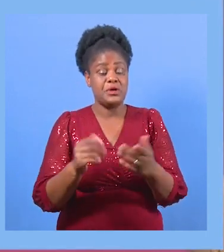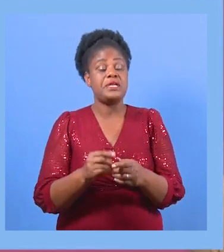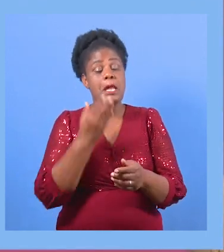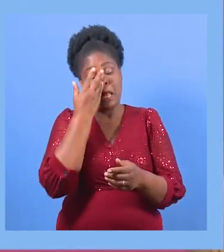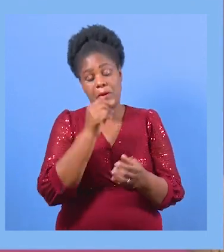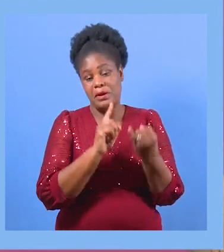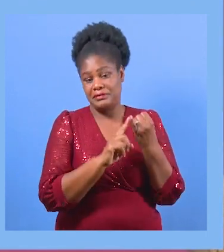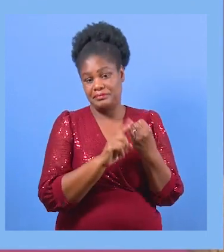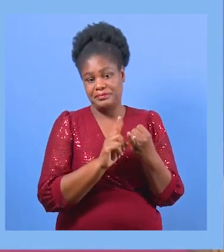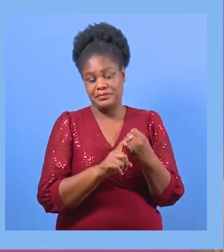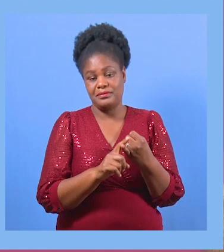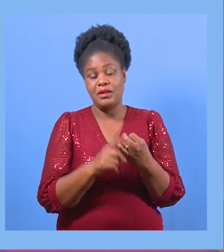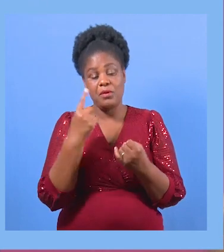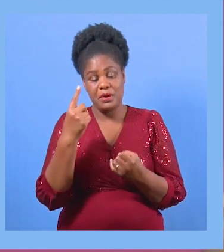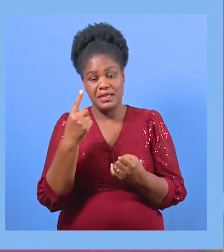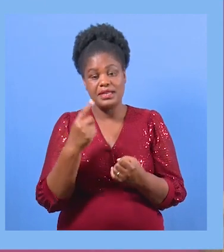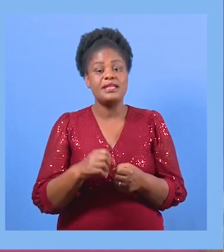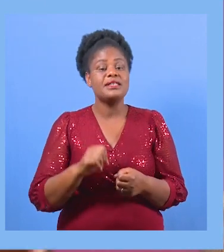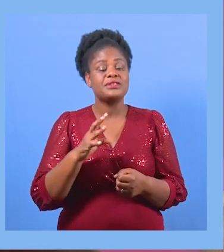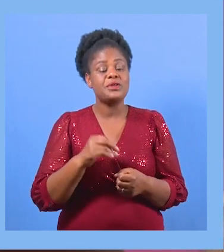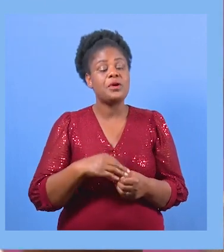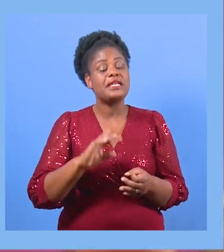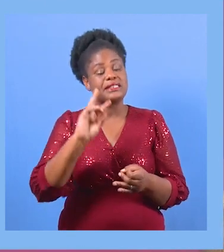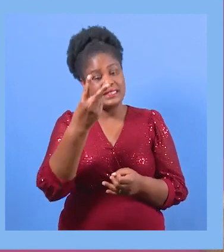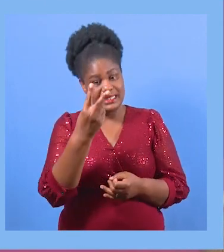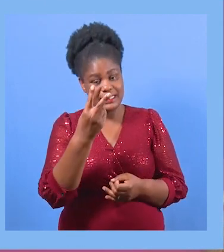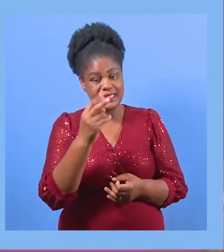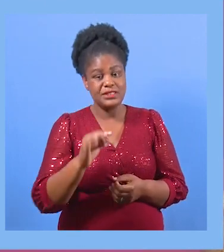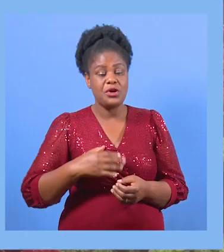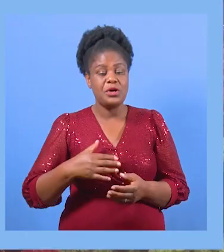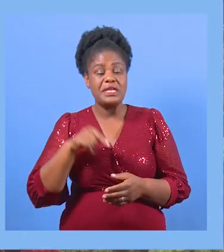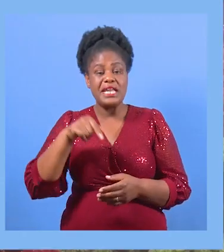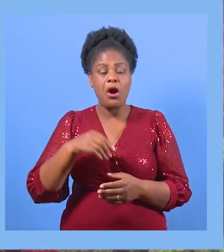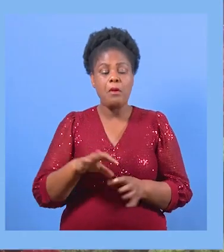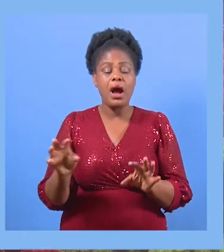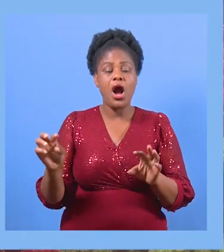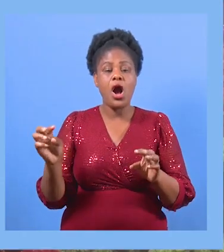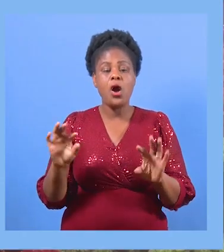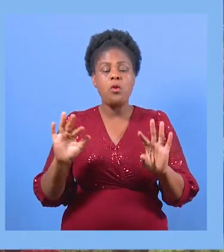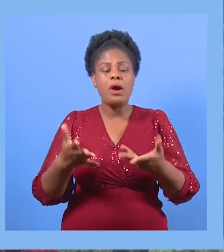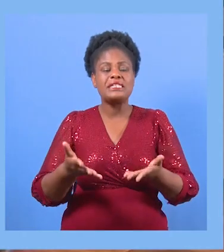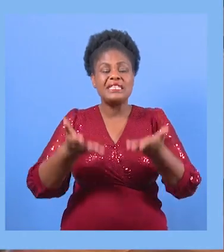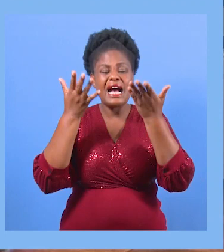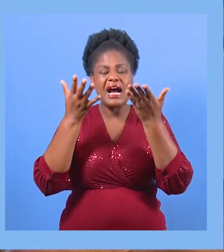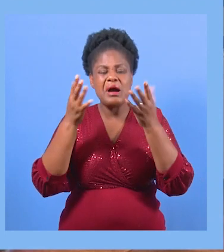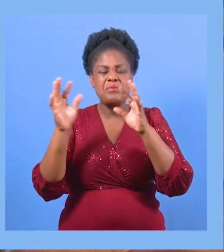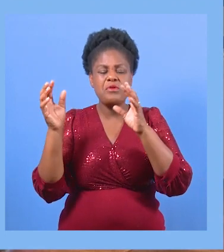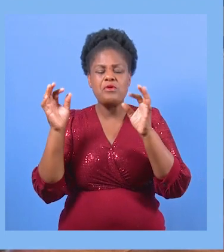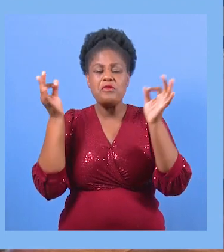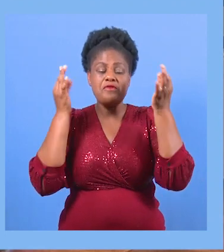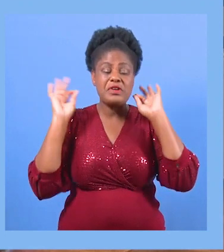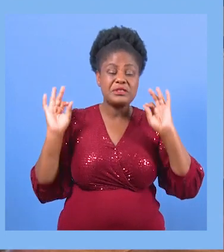chekutanga. Chechipiri chiri kuuya zvakare panyaya yekuti zvakuitika madande mutande, tiri kudzidza zvinhu zvakawanda zviri kuitika